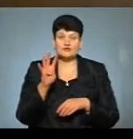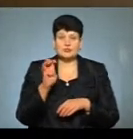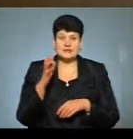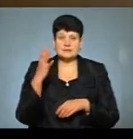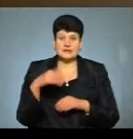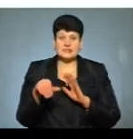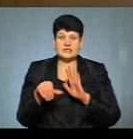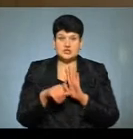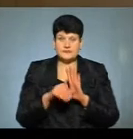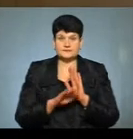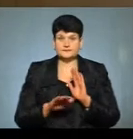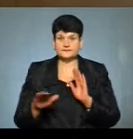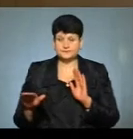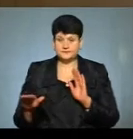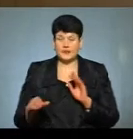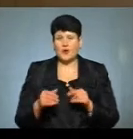3456 учнів.